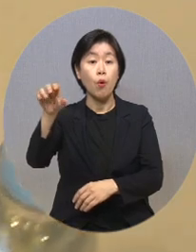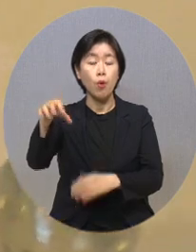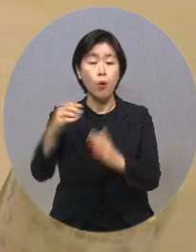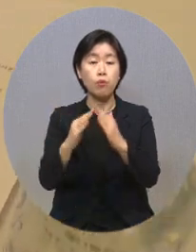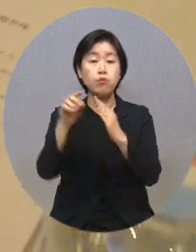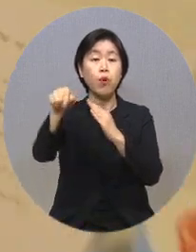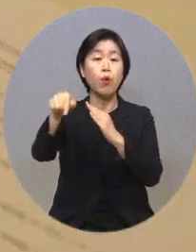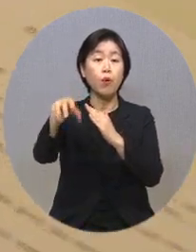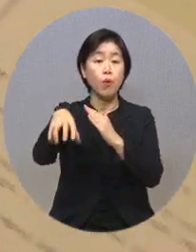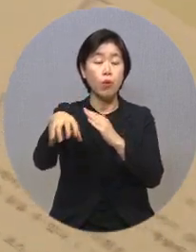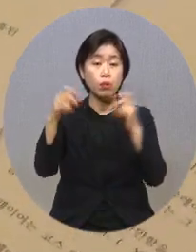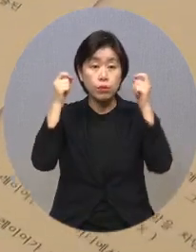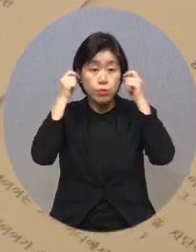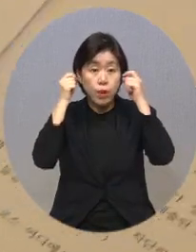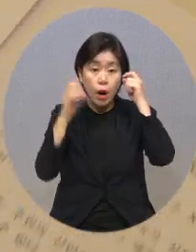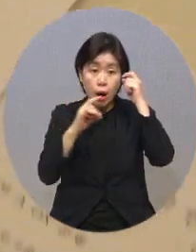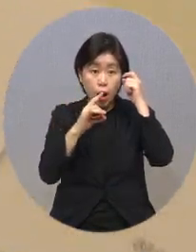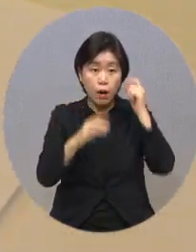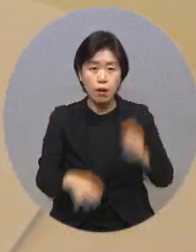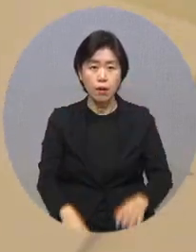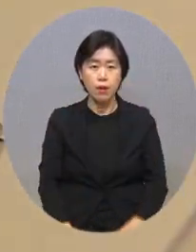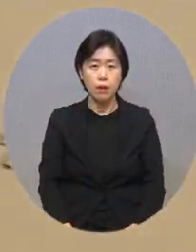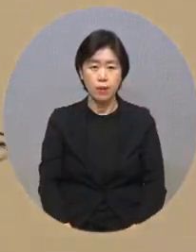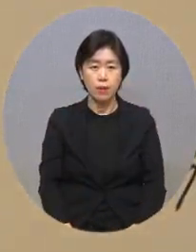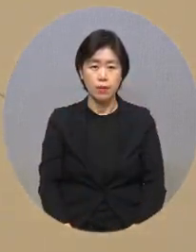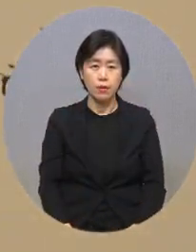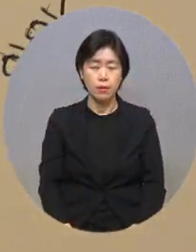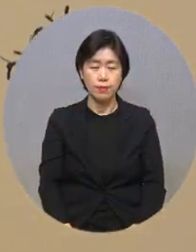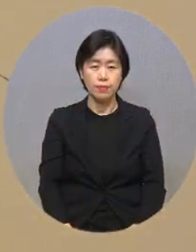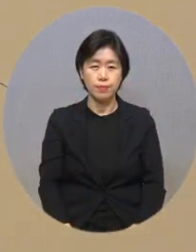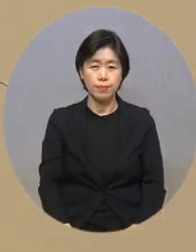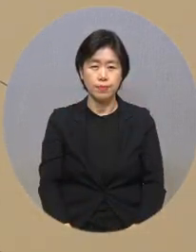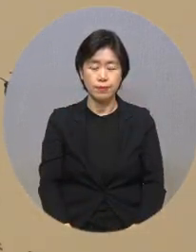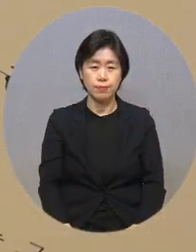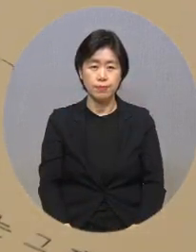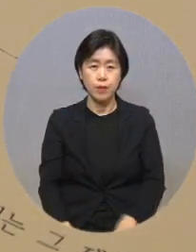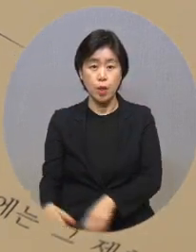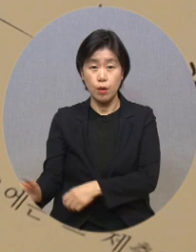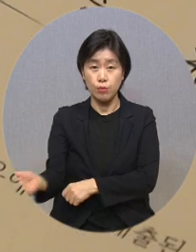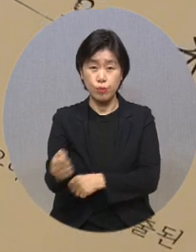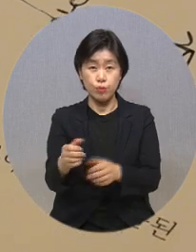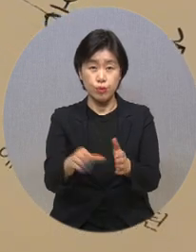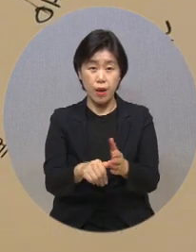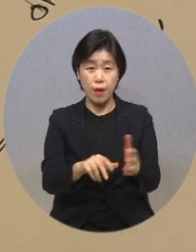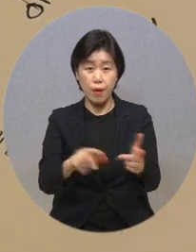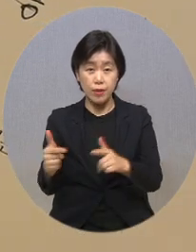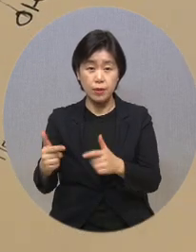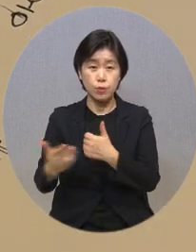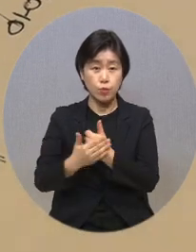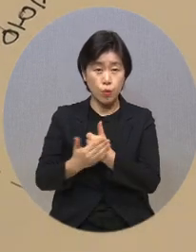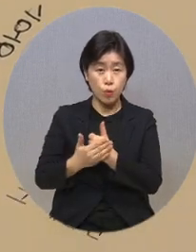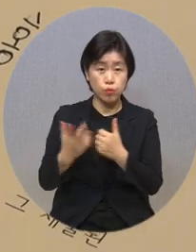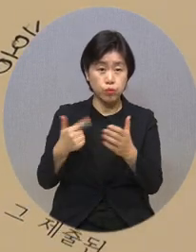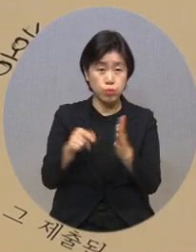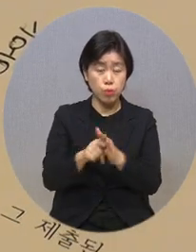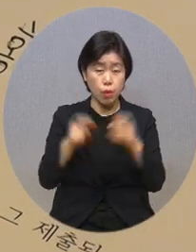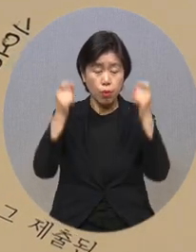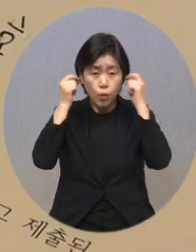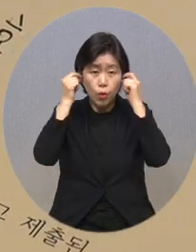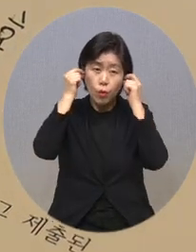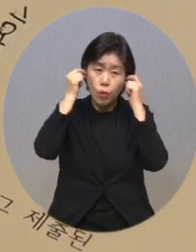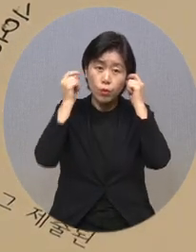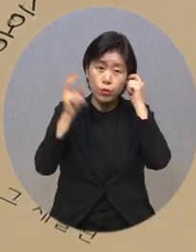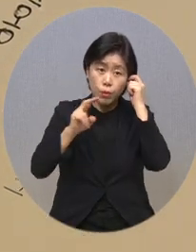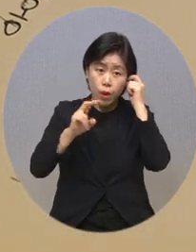봐봐요. 원래 똥멍청이 네. 플레이어들은 주위에 3만원 찾아나와 스윙템프 도움받기 위해 음악을 들을 수 있다. 밖에서 들리니까